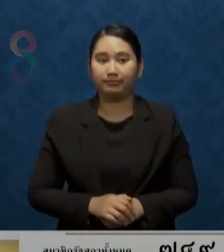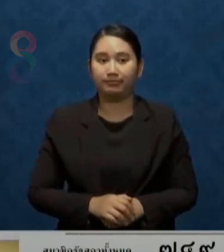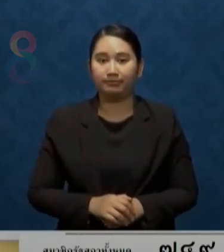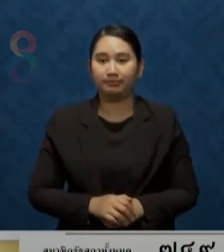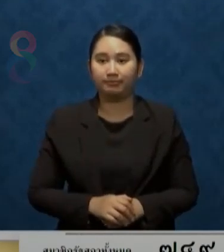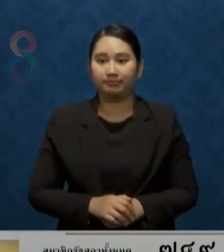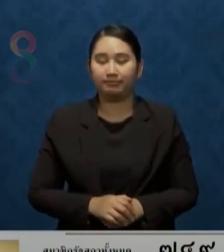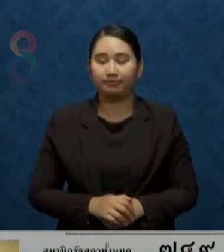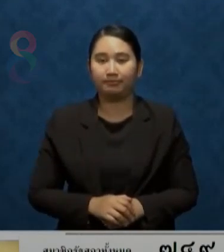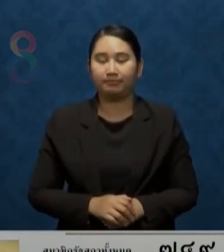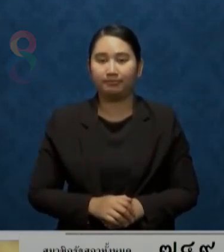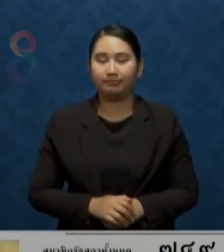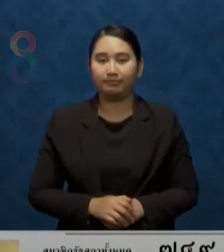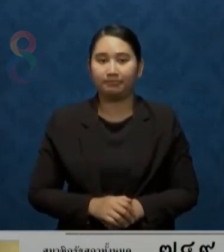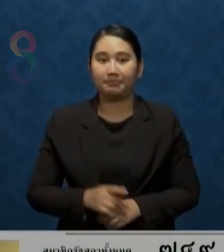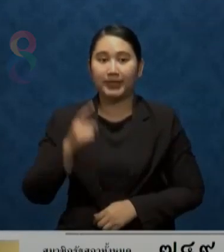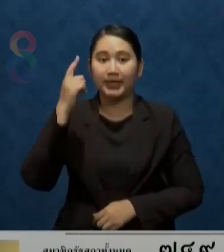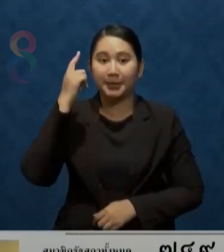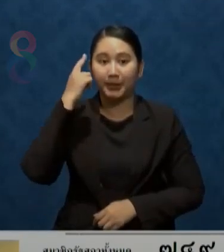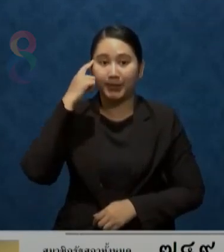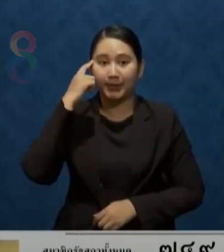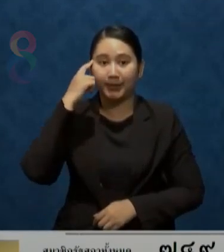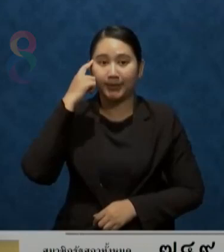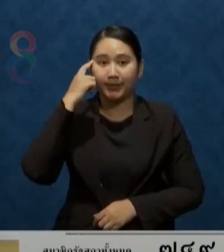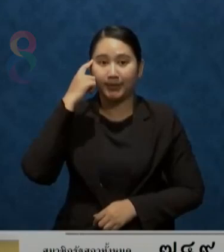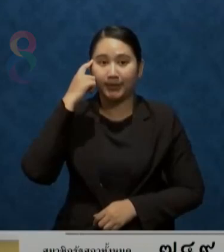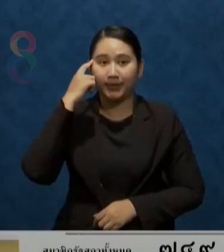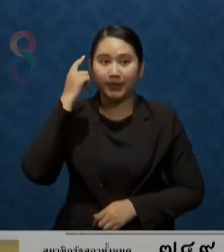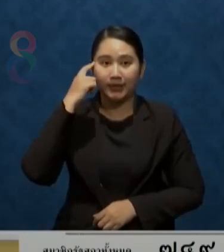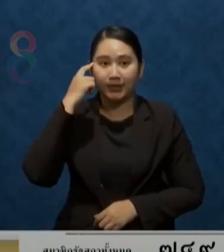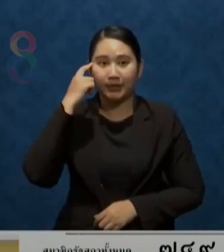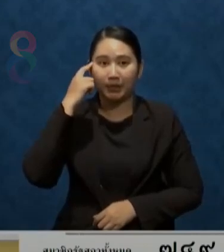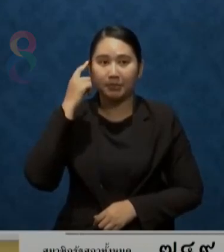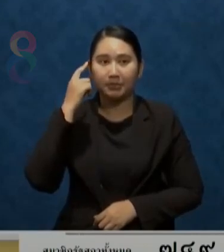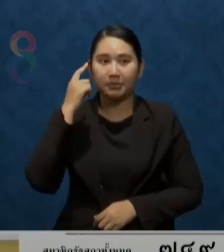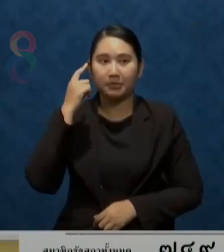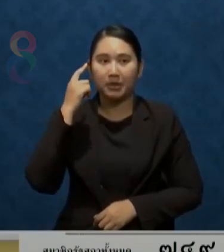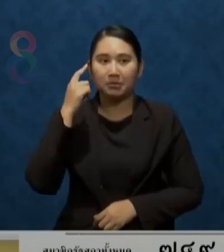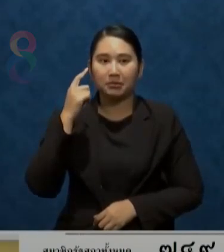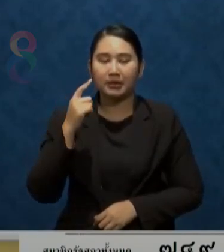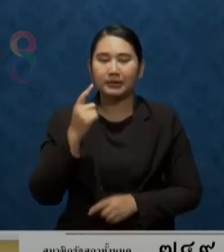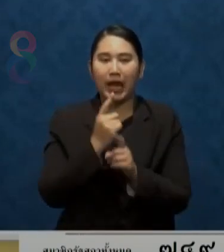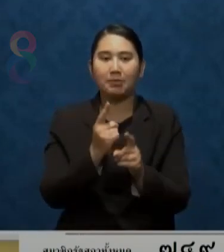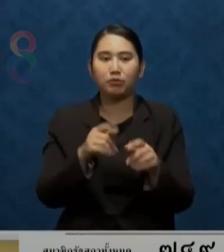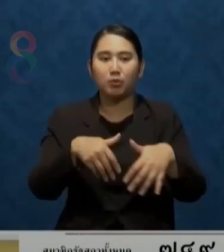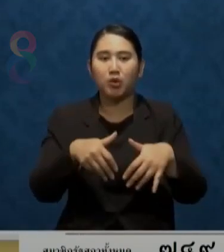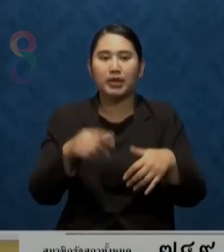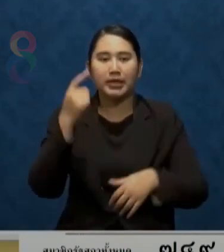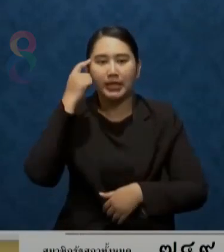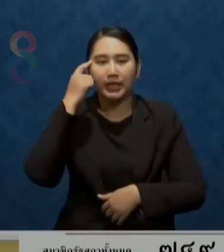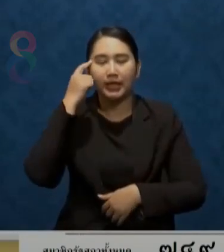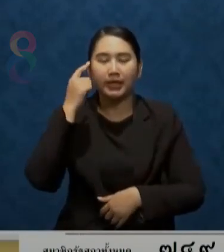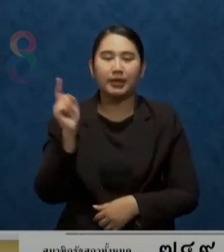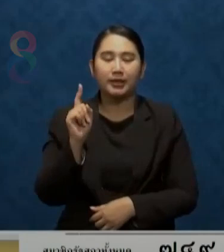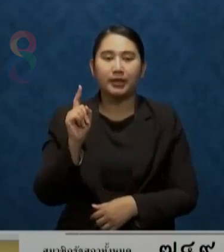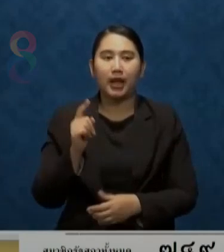ไม่ได้คิดที่จะไม่ให้ความเคารพพี่น้องประชาชนและหลังจาก